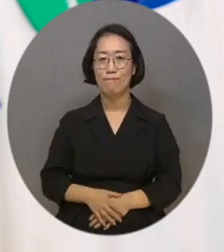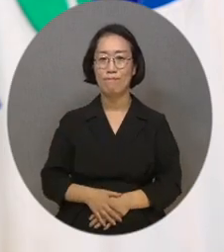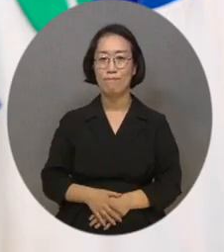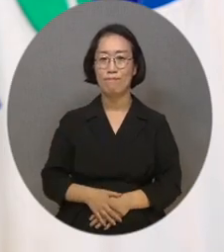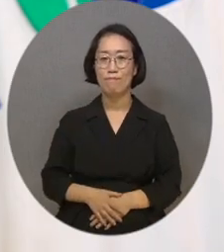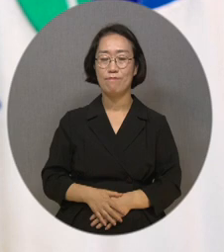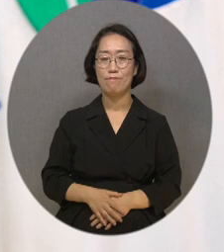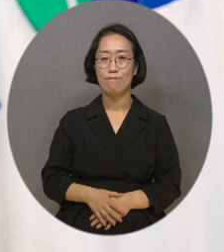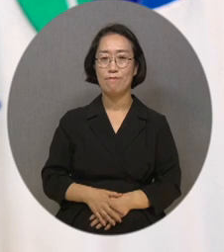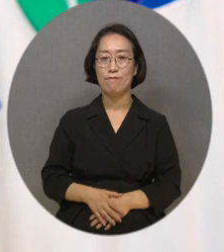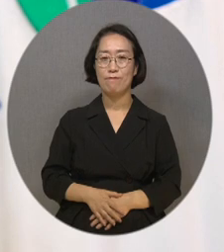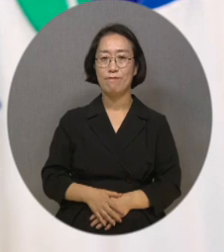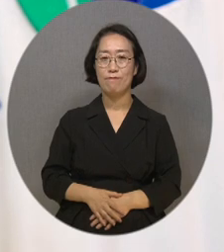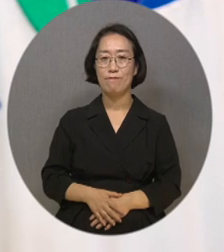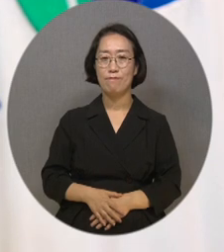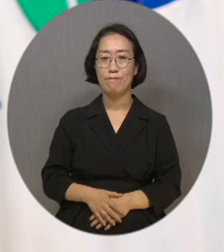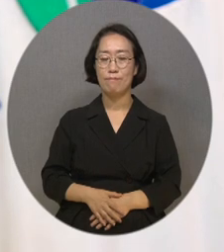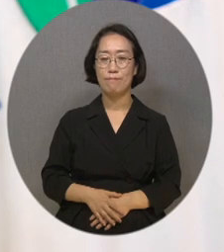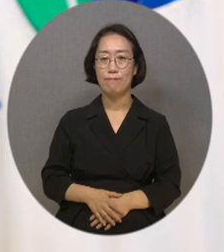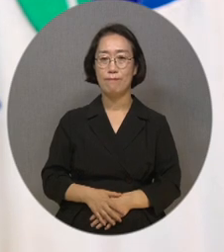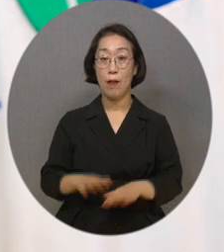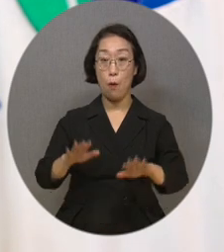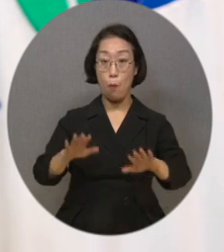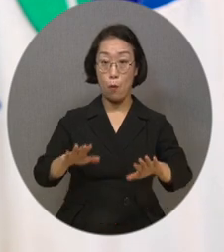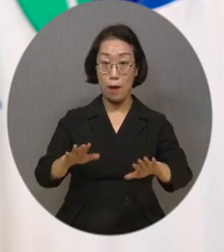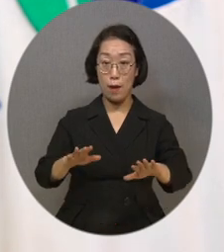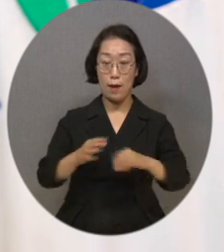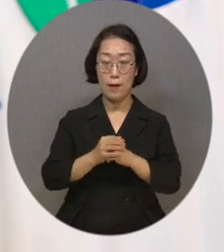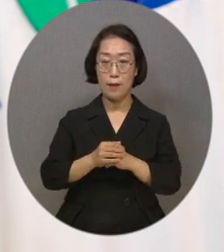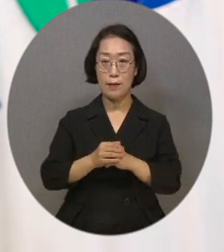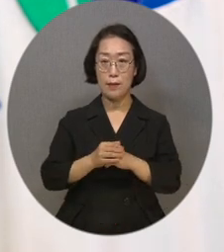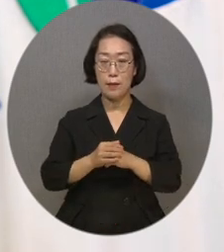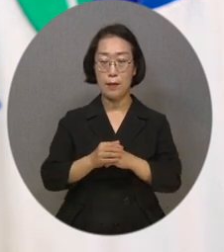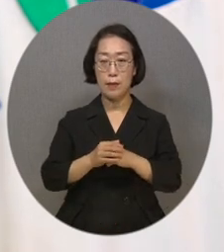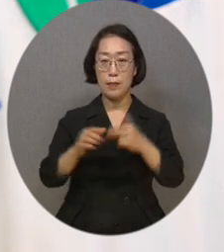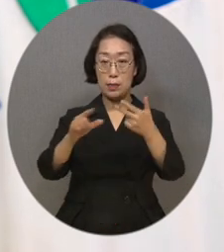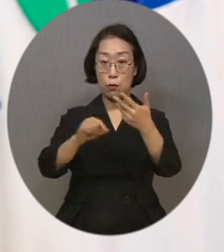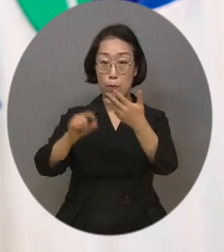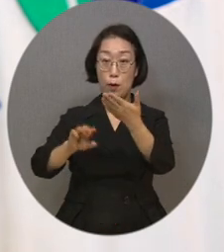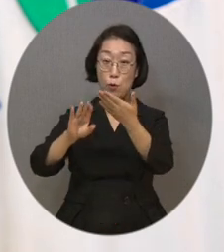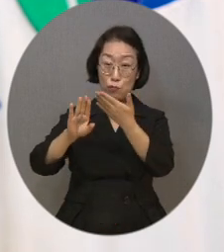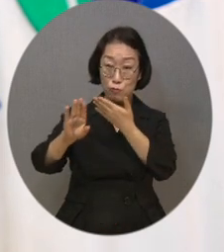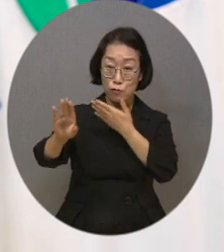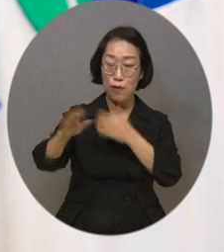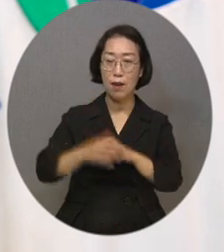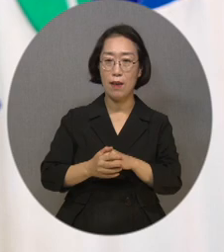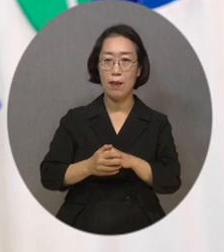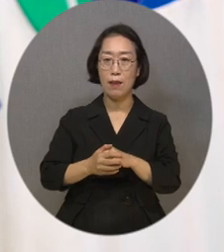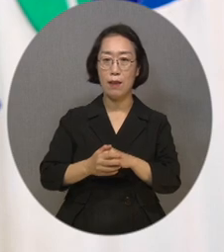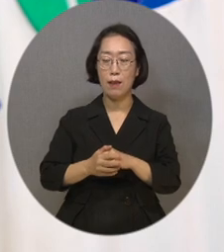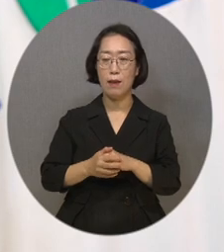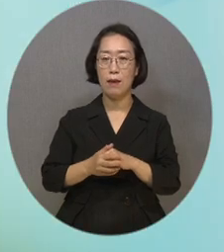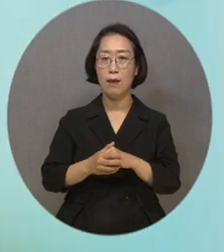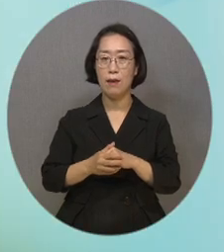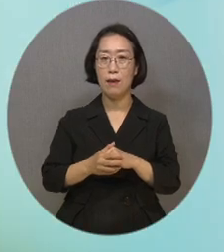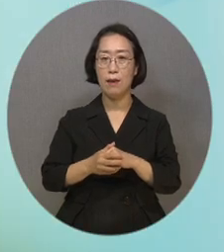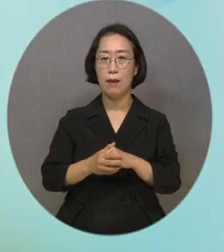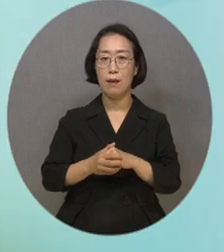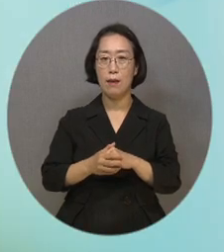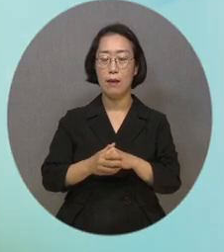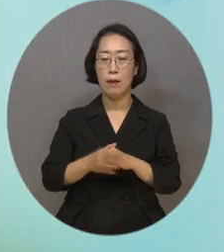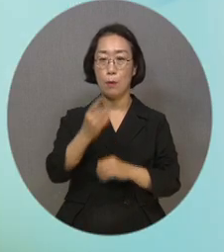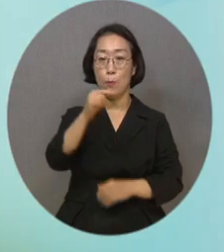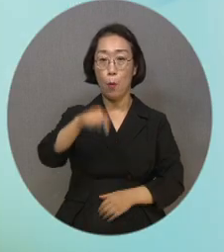있는데 이제 금년 하반기에도 당장 다음 저 고창에서 있게 되는